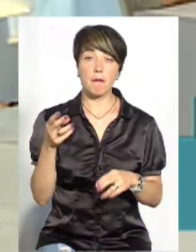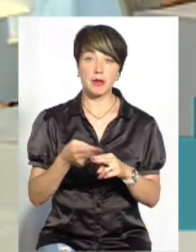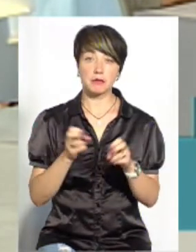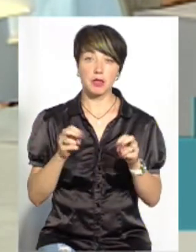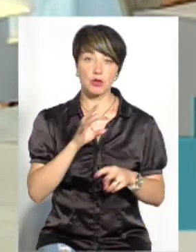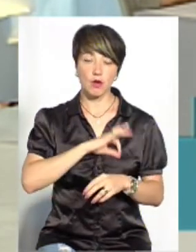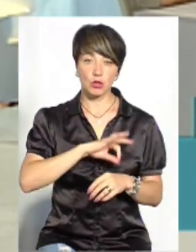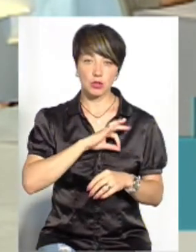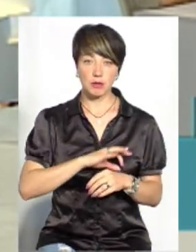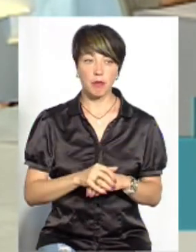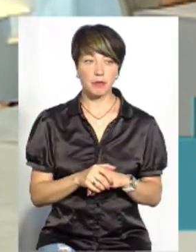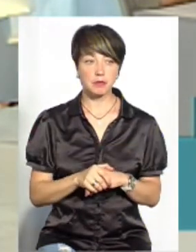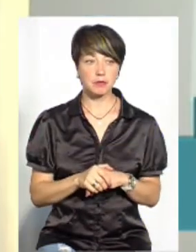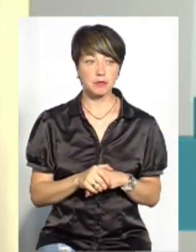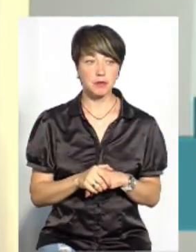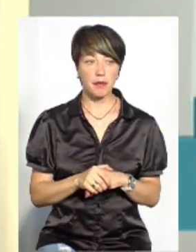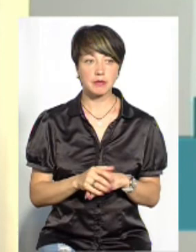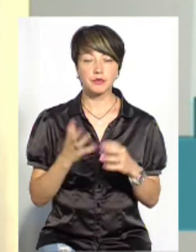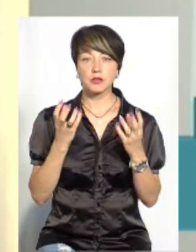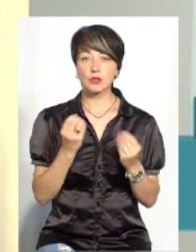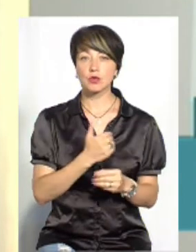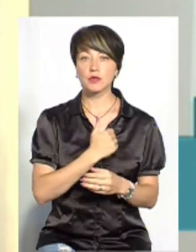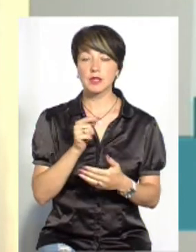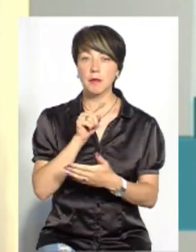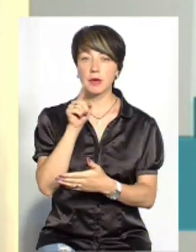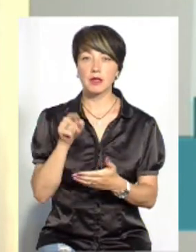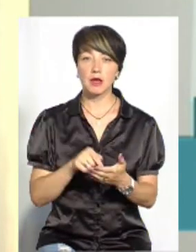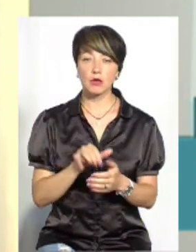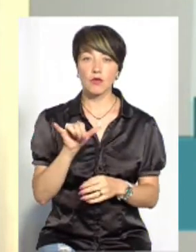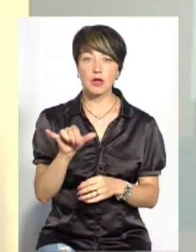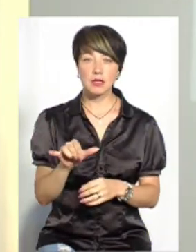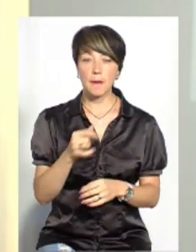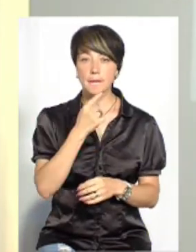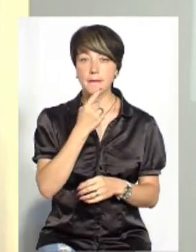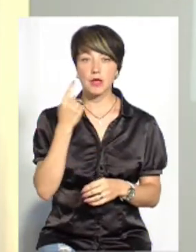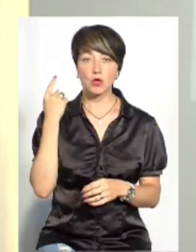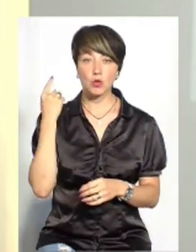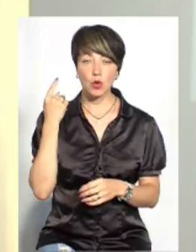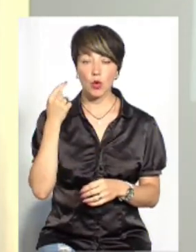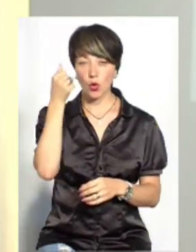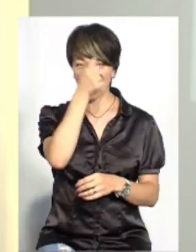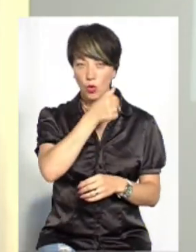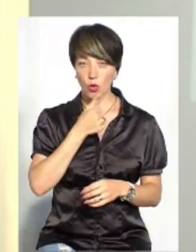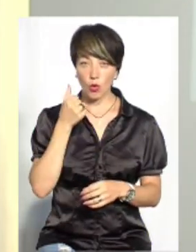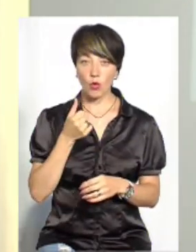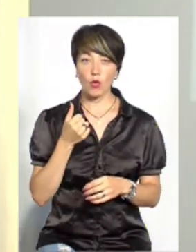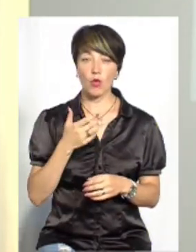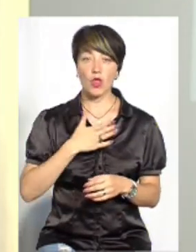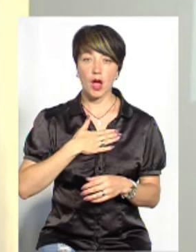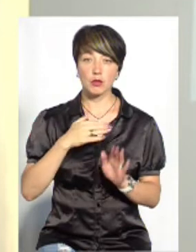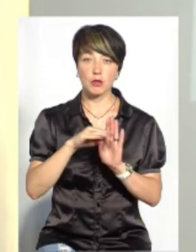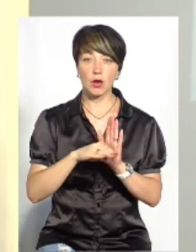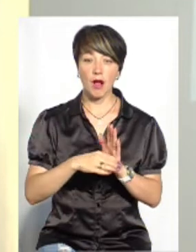техніки. Дякую. Ще хотів я запитати у вас, пане Василю. Минулого року в нашій програмі ви